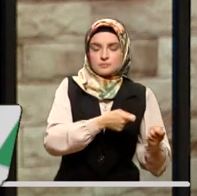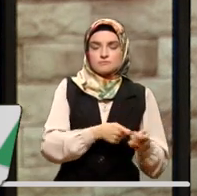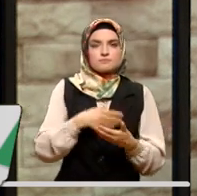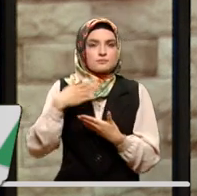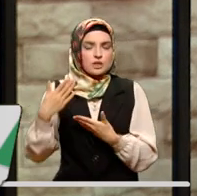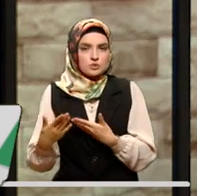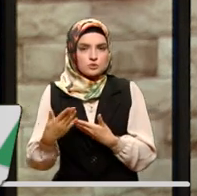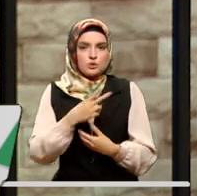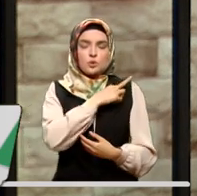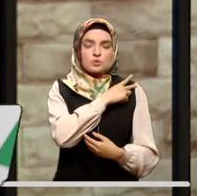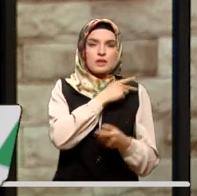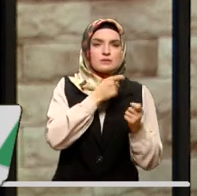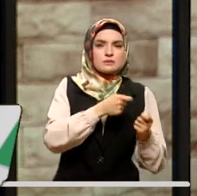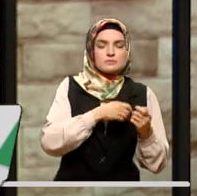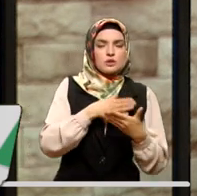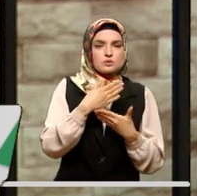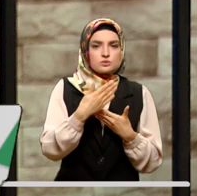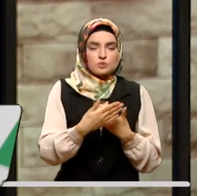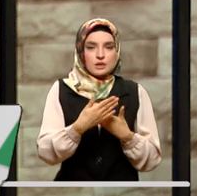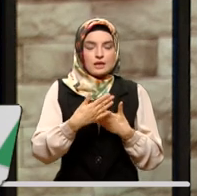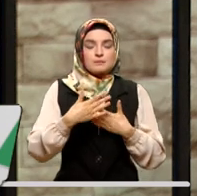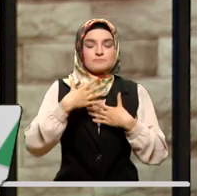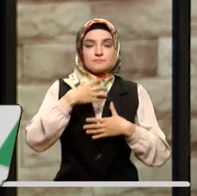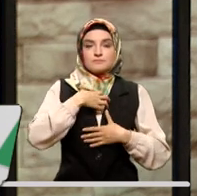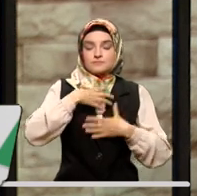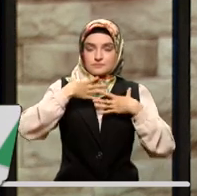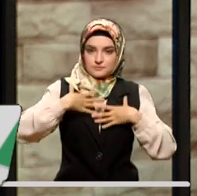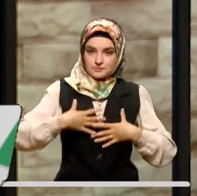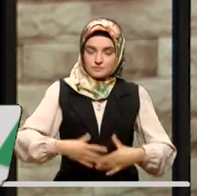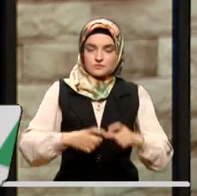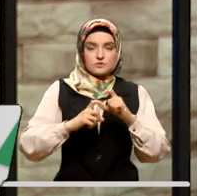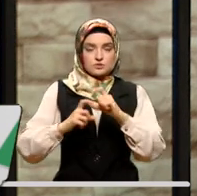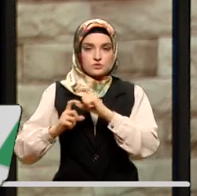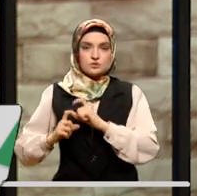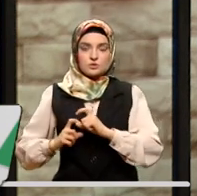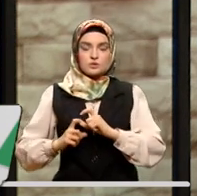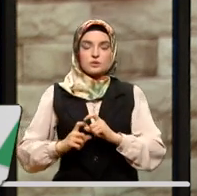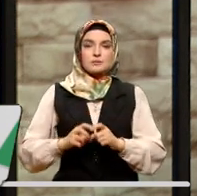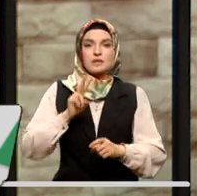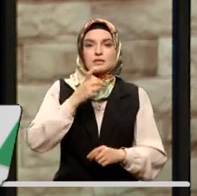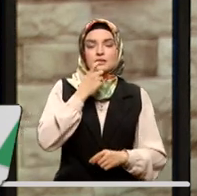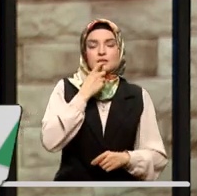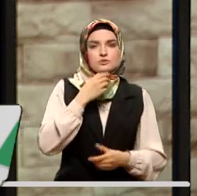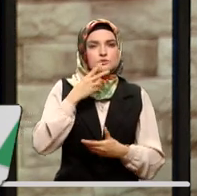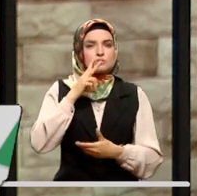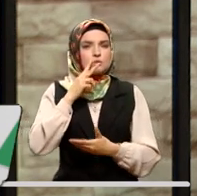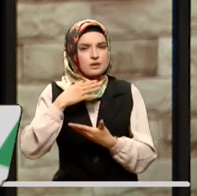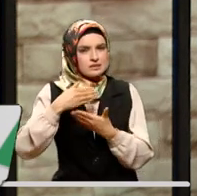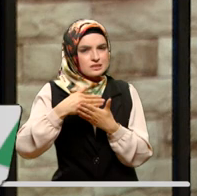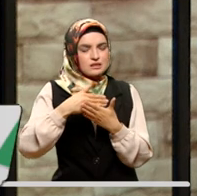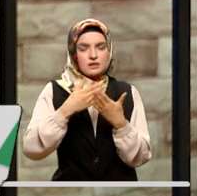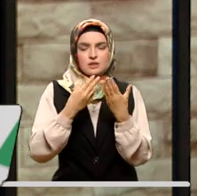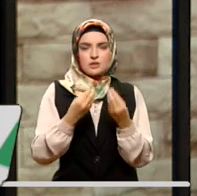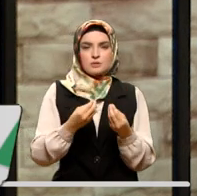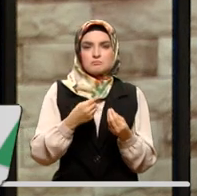daha sonra tuvalet eğitimiyle beraber kendi bedenine dair sorgulamalar 2 yaşın sonuna doğru geliyor. Tabii yani kız